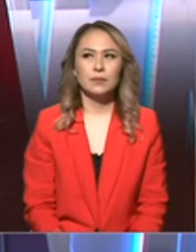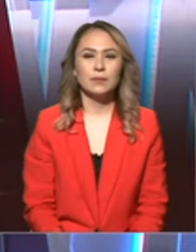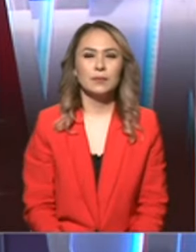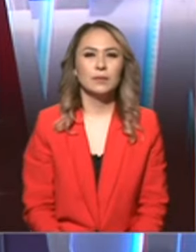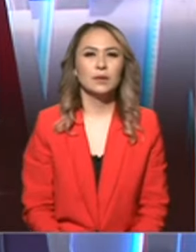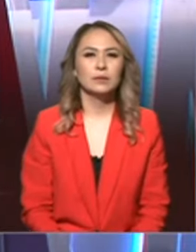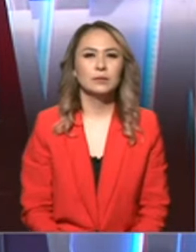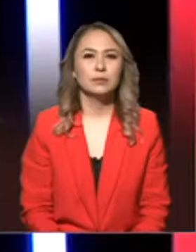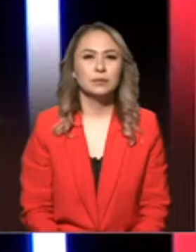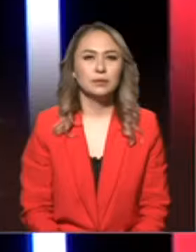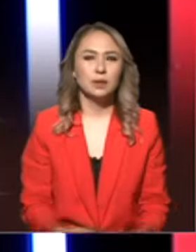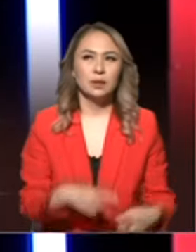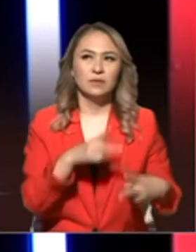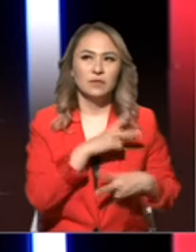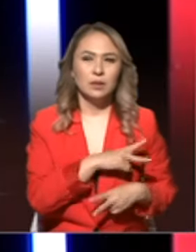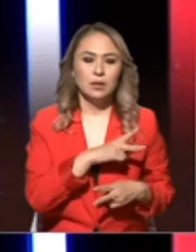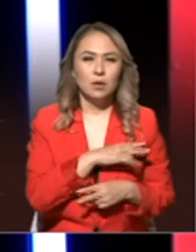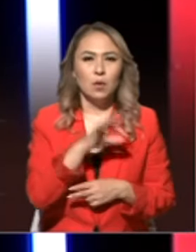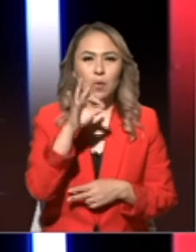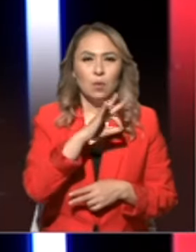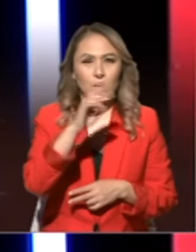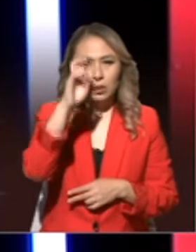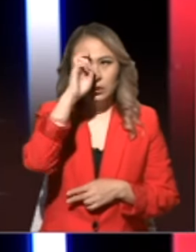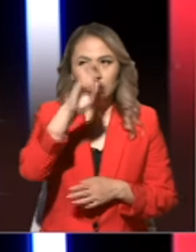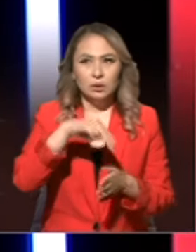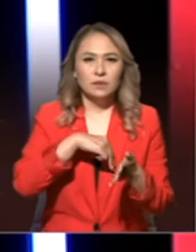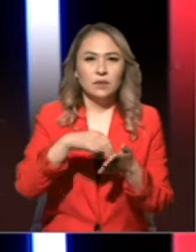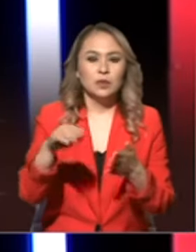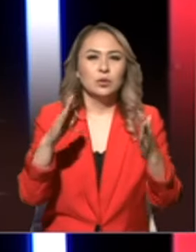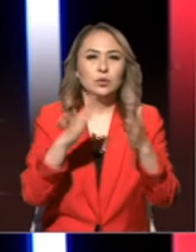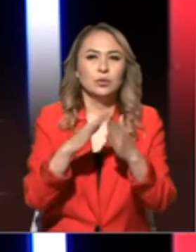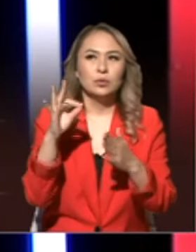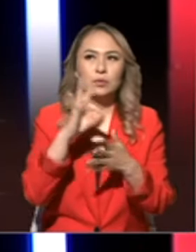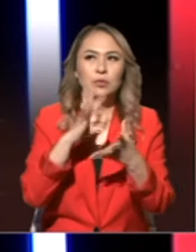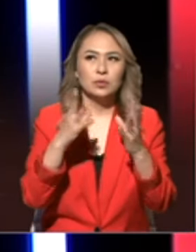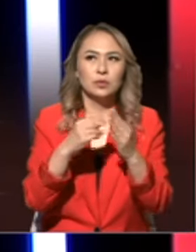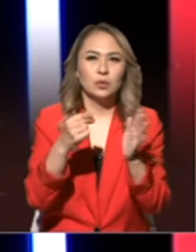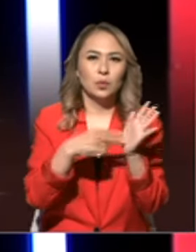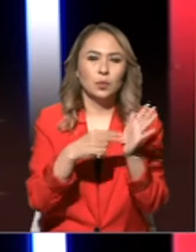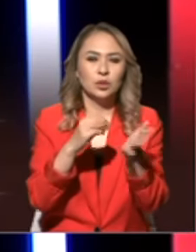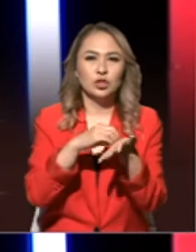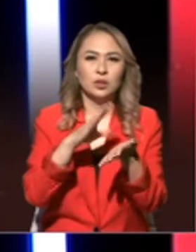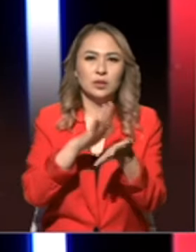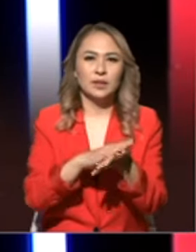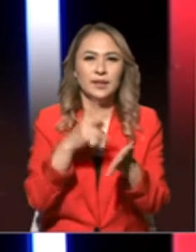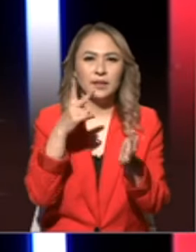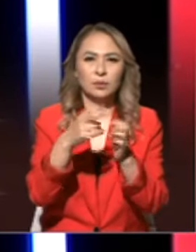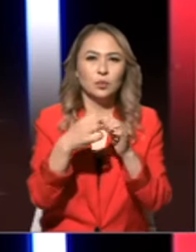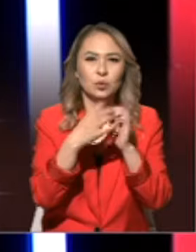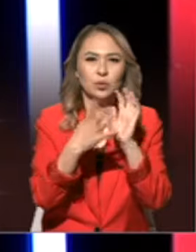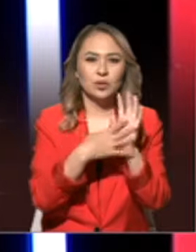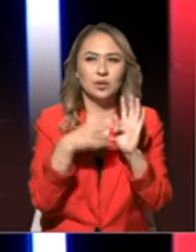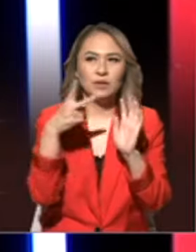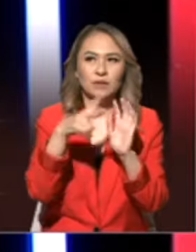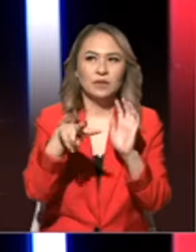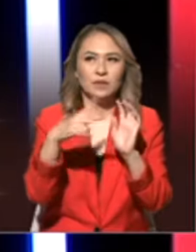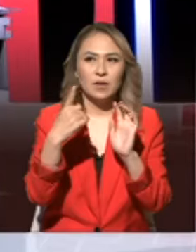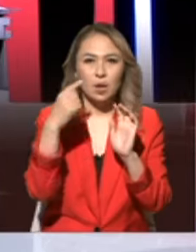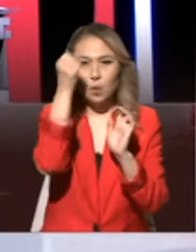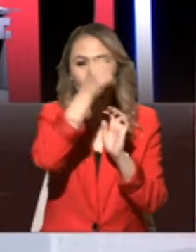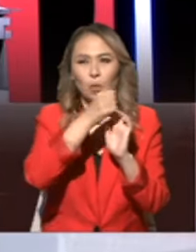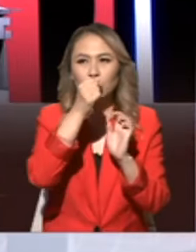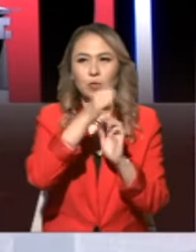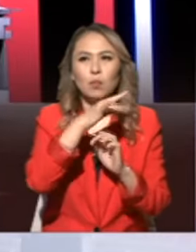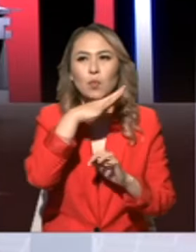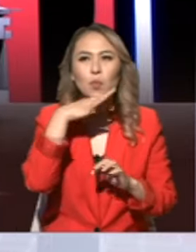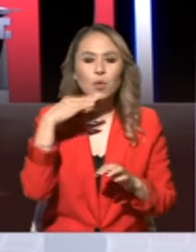Міне, бізде еңбек мемлекеттік бағдарламасы аясында сатып алынған үй саны мен құны жазылған 2019 бен 21 жылдар аралығында. Өкінішке қарай